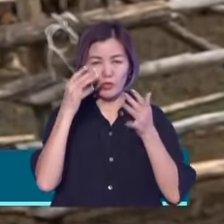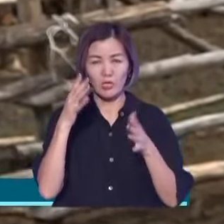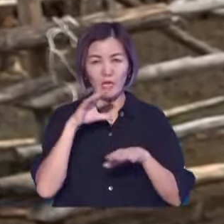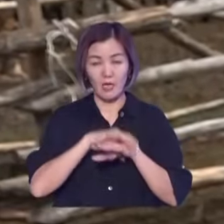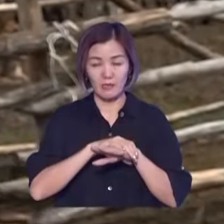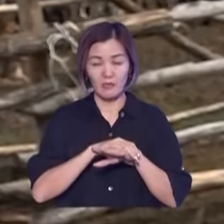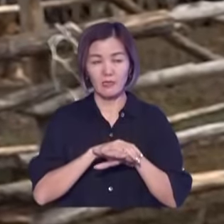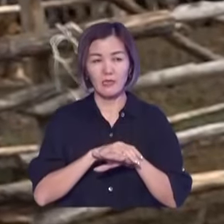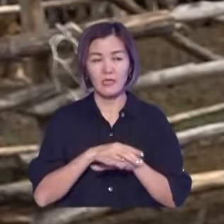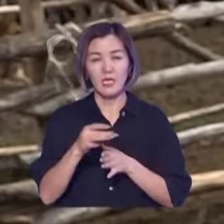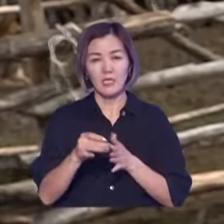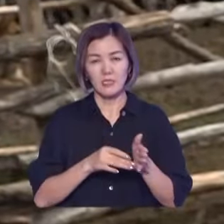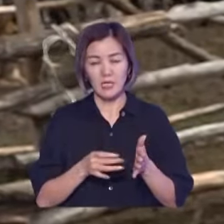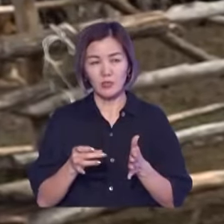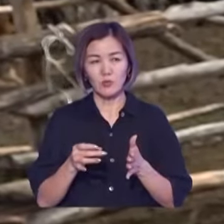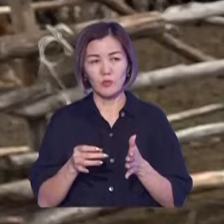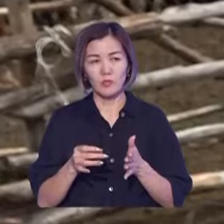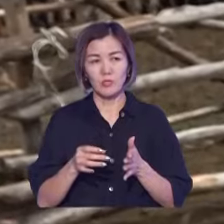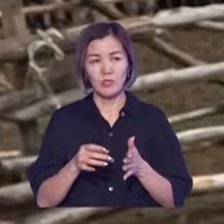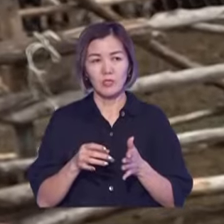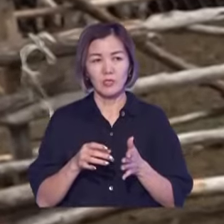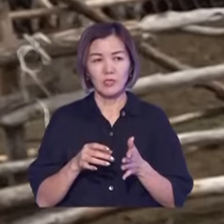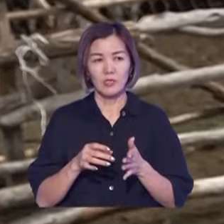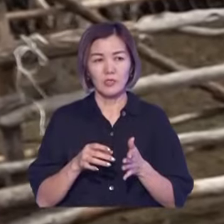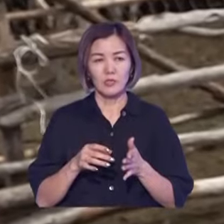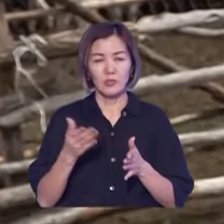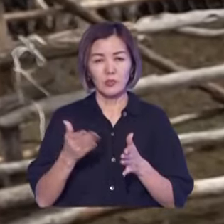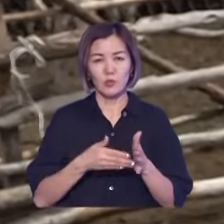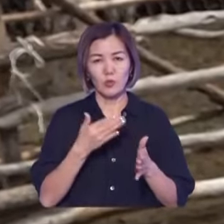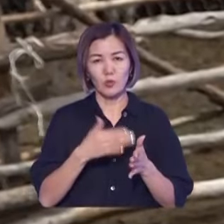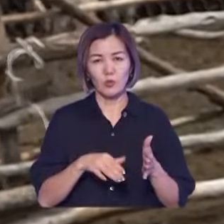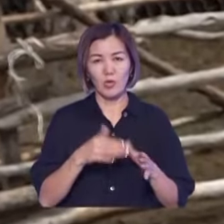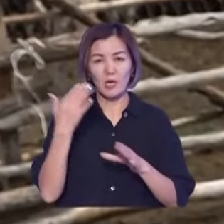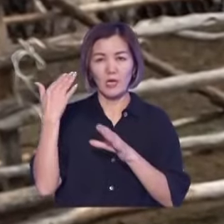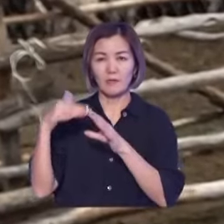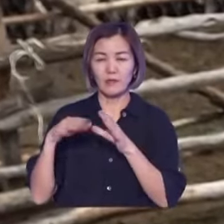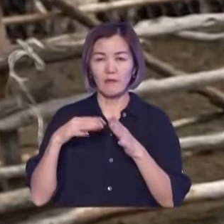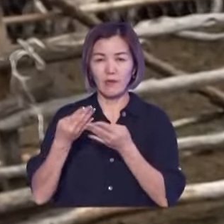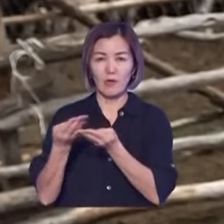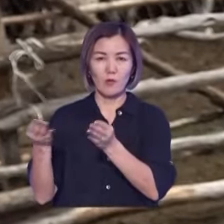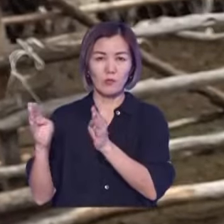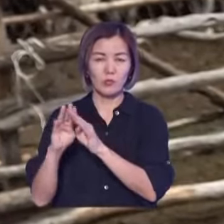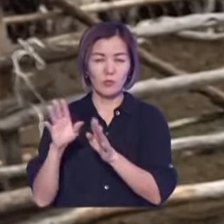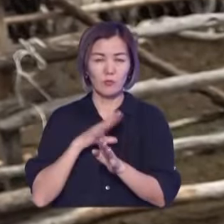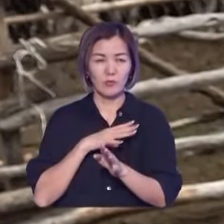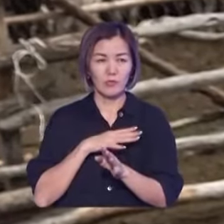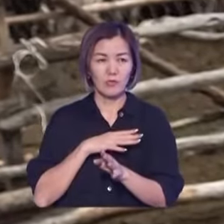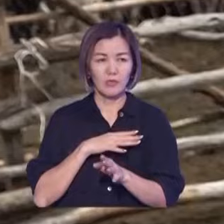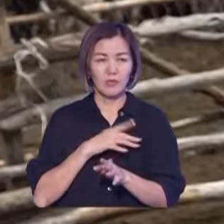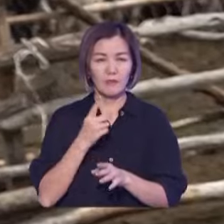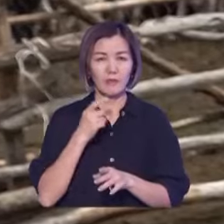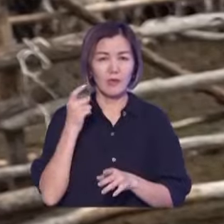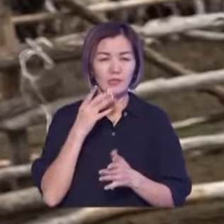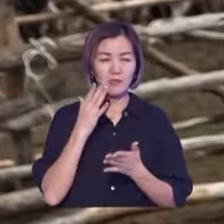анықталған. Оны дер кезінде жаңағы санитариялық жой орнына жөнелтілді, оқшауландырып 3 бас мүйізді ұрғары бір шаруашылықтан